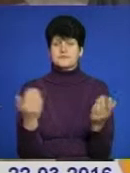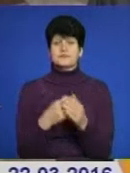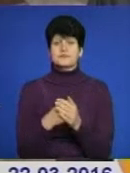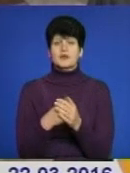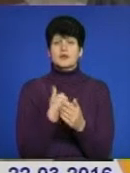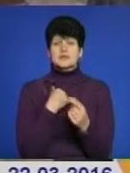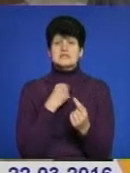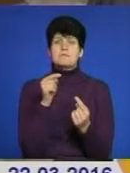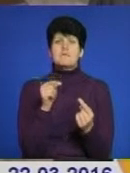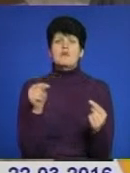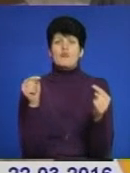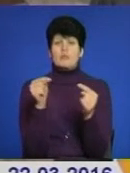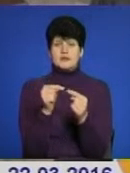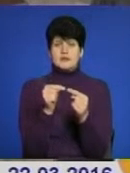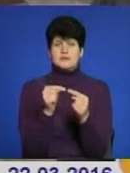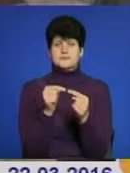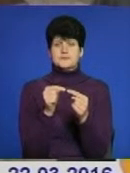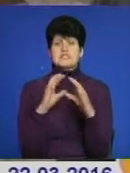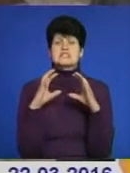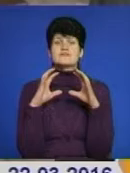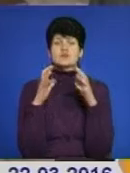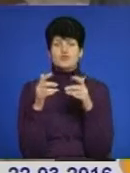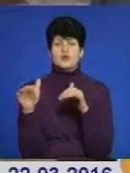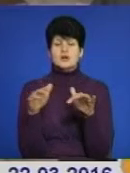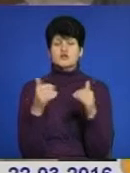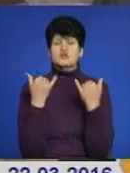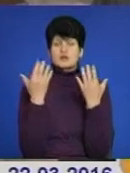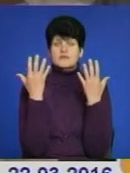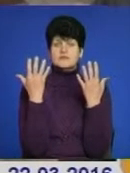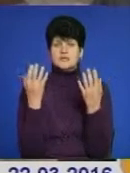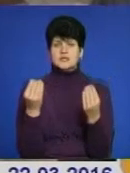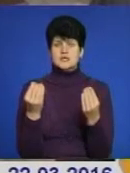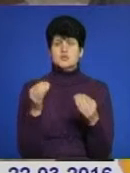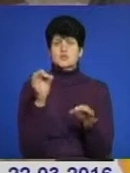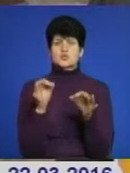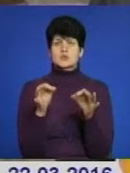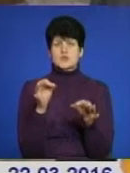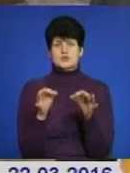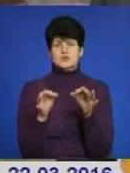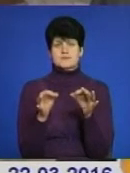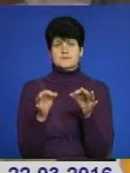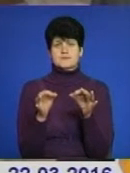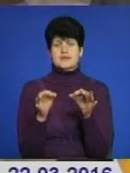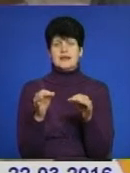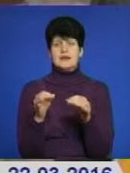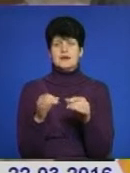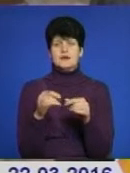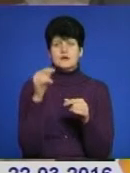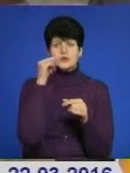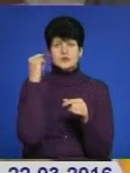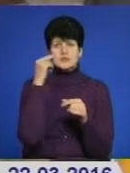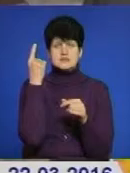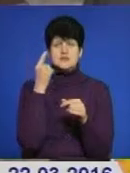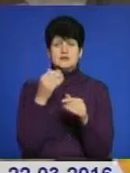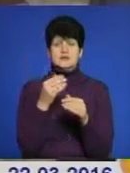Вона співпадає, зокрема, і світовою акцією сьогодні в дні судилища кремлівського над Надією